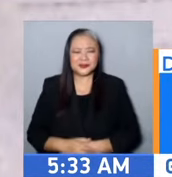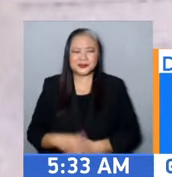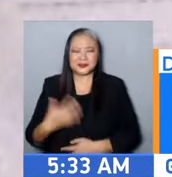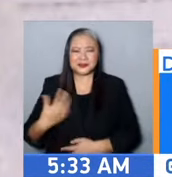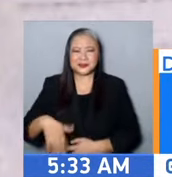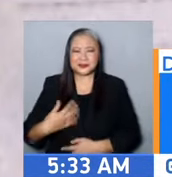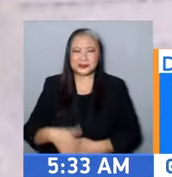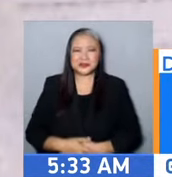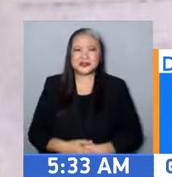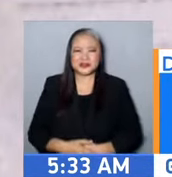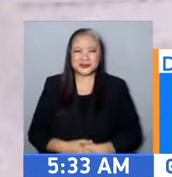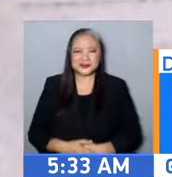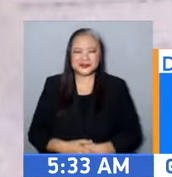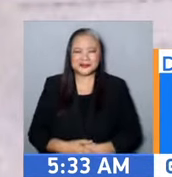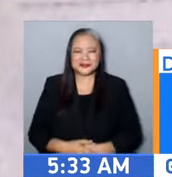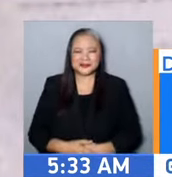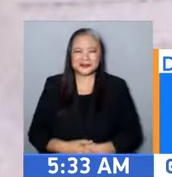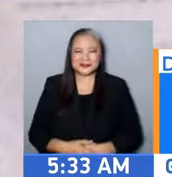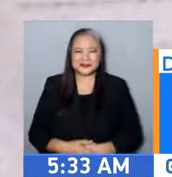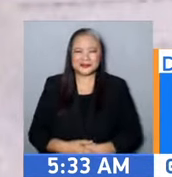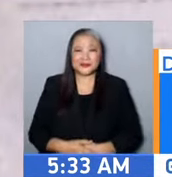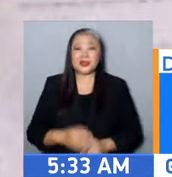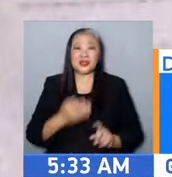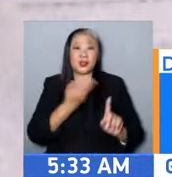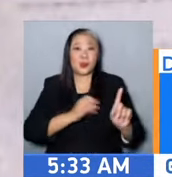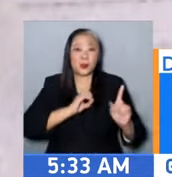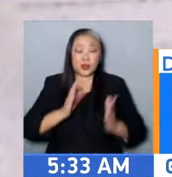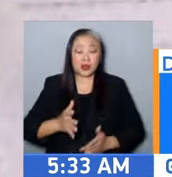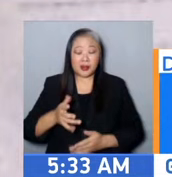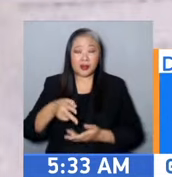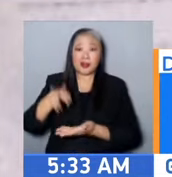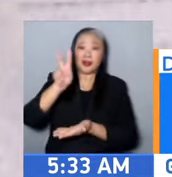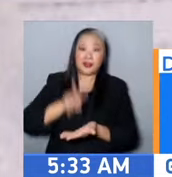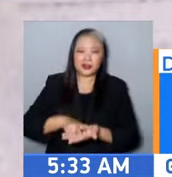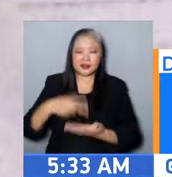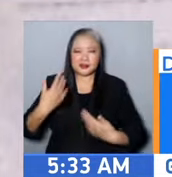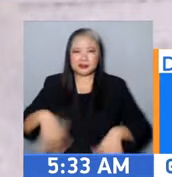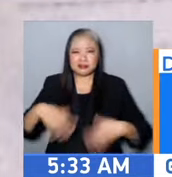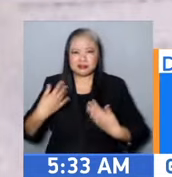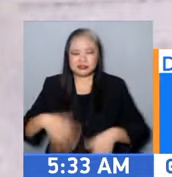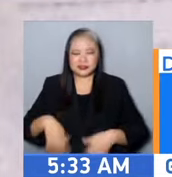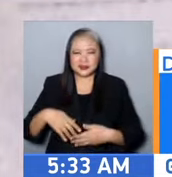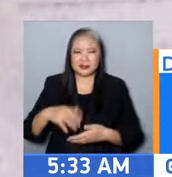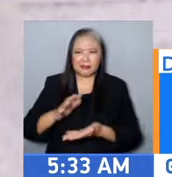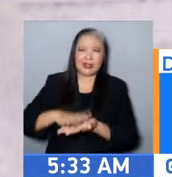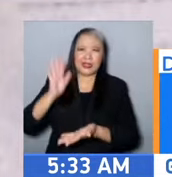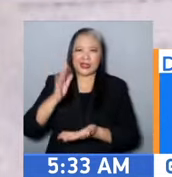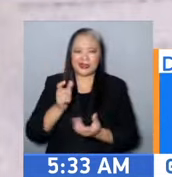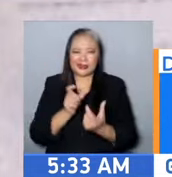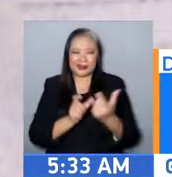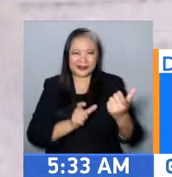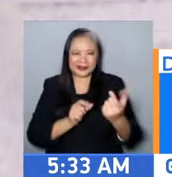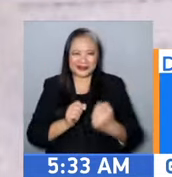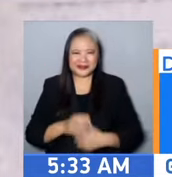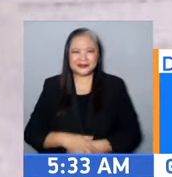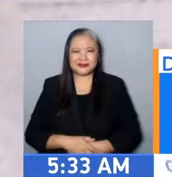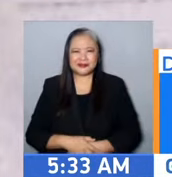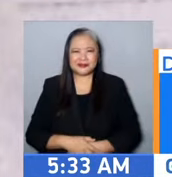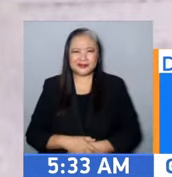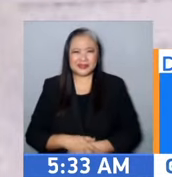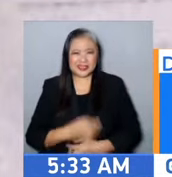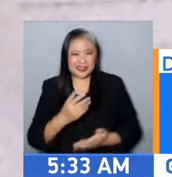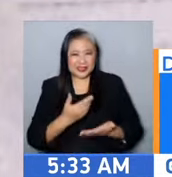yan. Hinimatay ba yung may-ari? Ha, bago nagbayad. Grabe, kaya ikuwenta mo, hindi abot ng 1 million. Oh, kaya